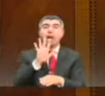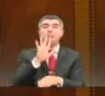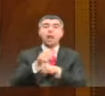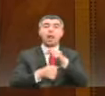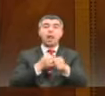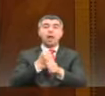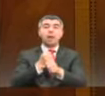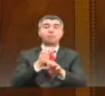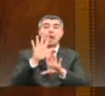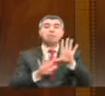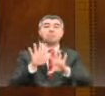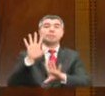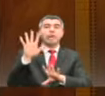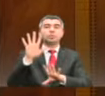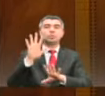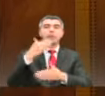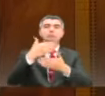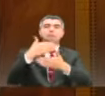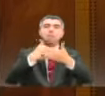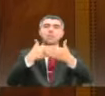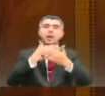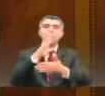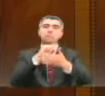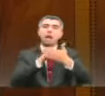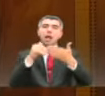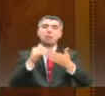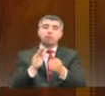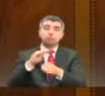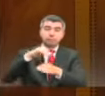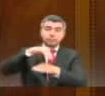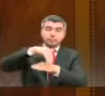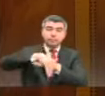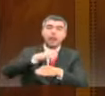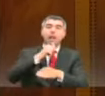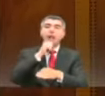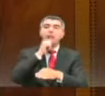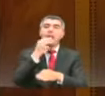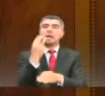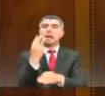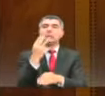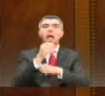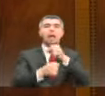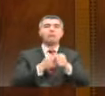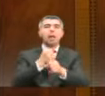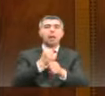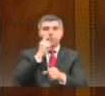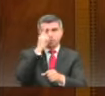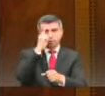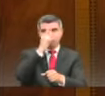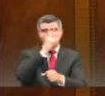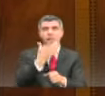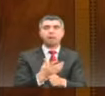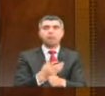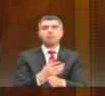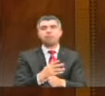بإنجاز 15 سدا مبرمجا بمعدل 3 سدود كبيرة في السنة في الفترة